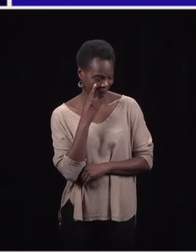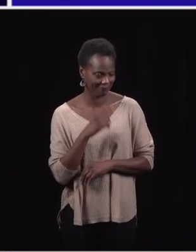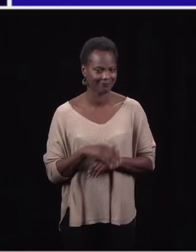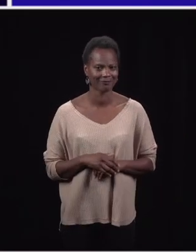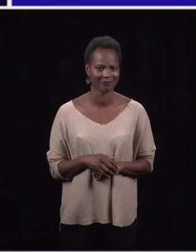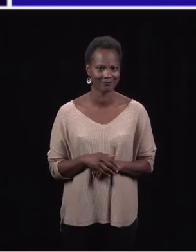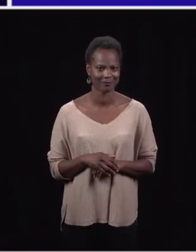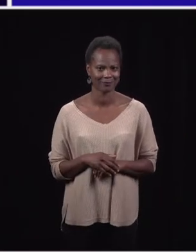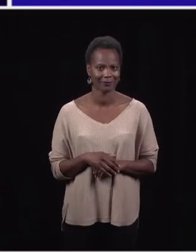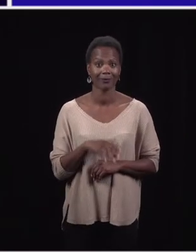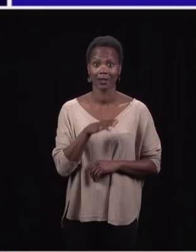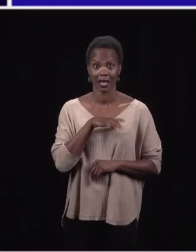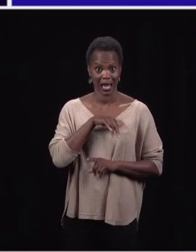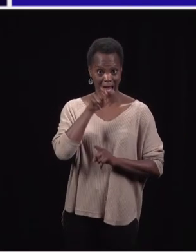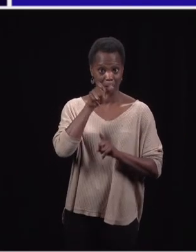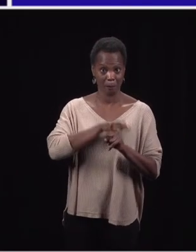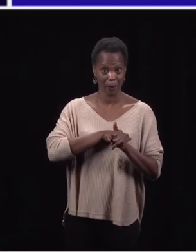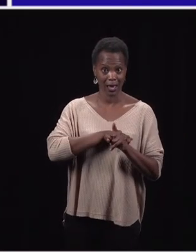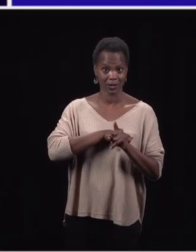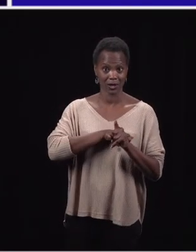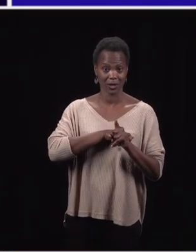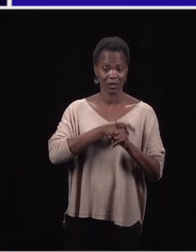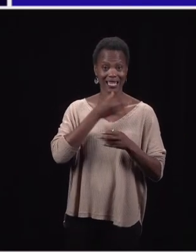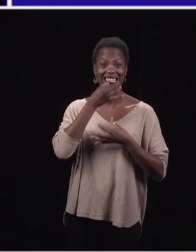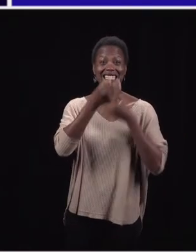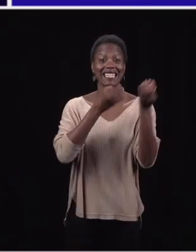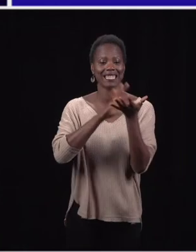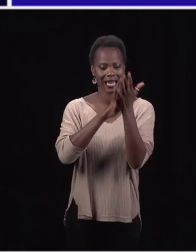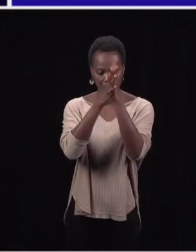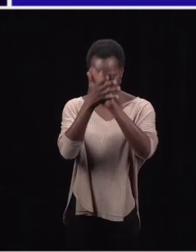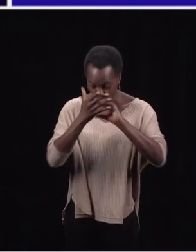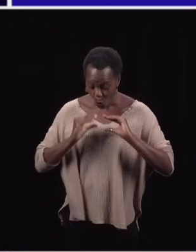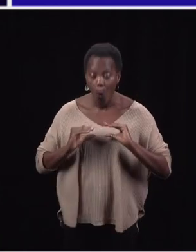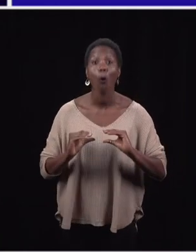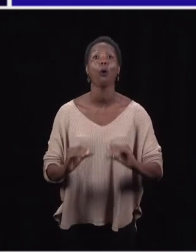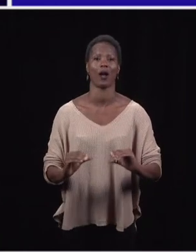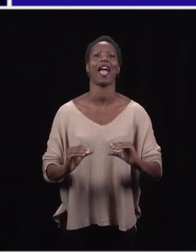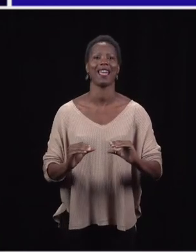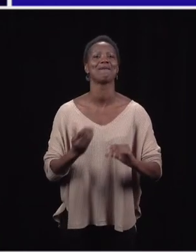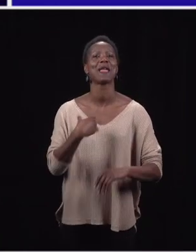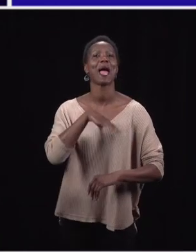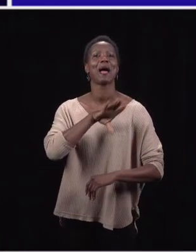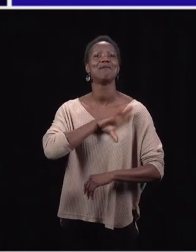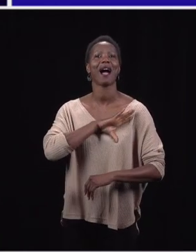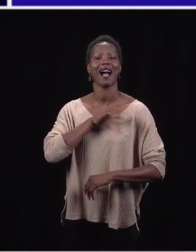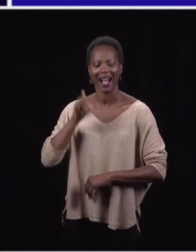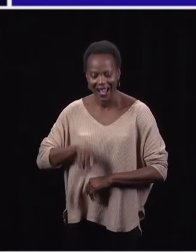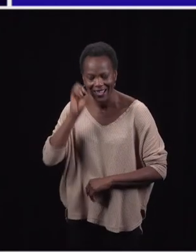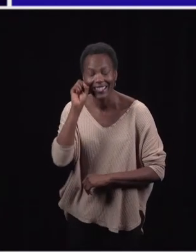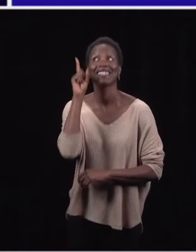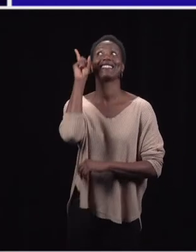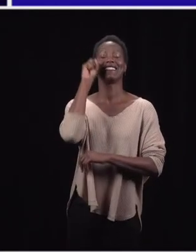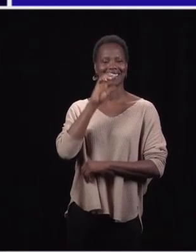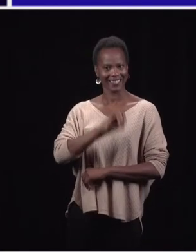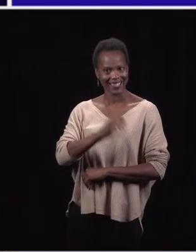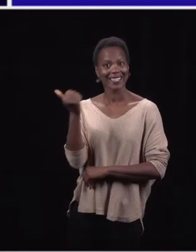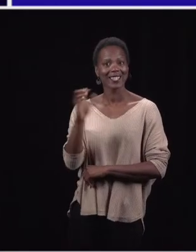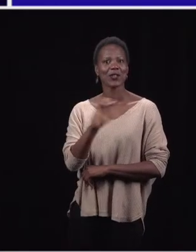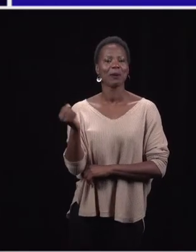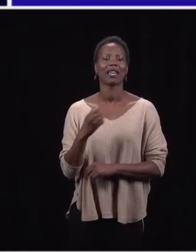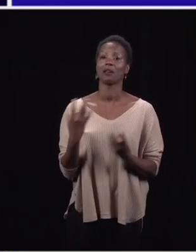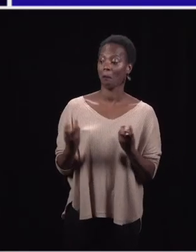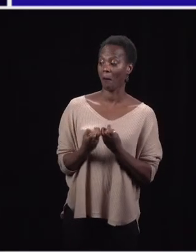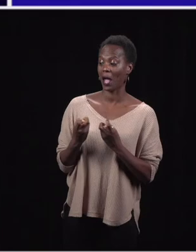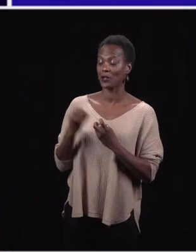qui sont passés des paroles aux actes avec avec des clics numériques notamment notre